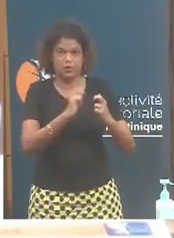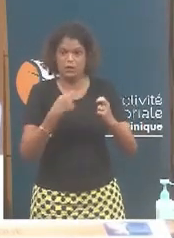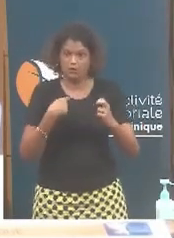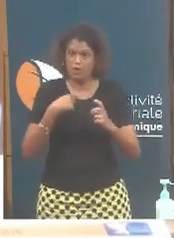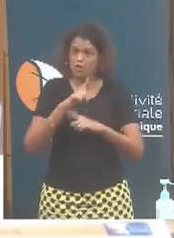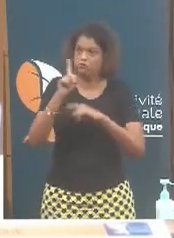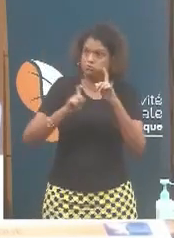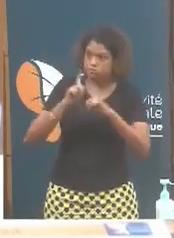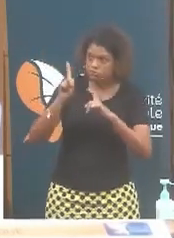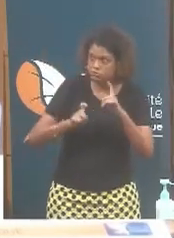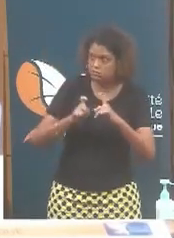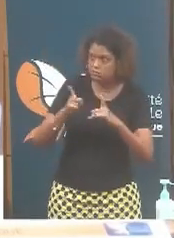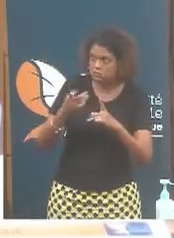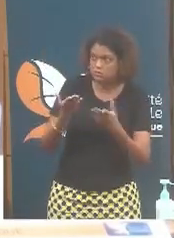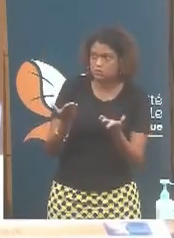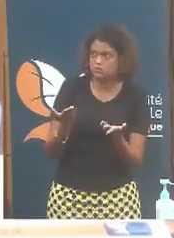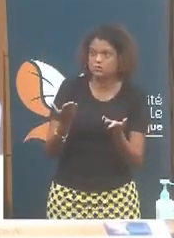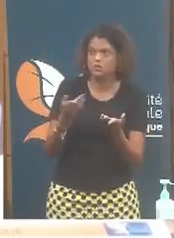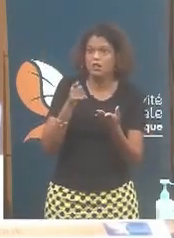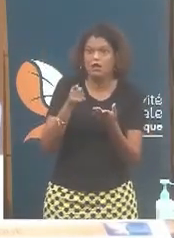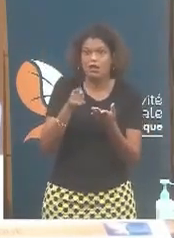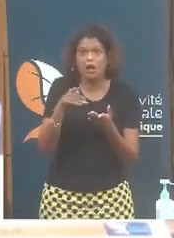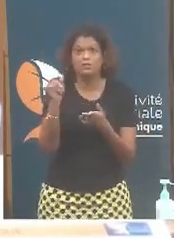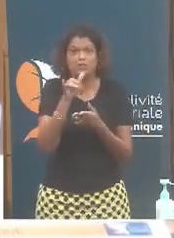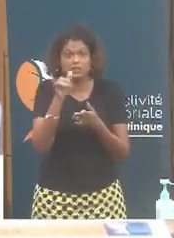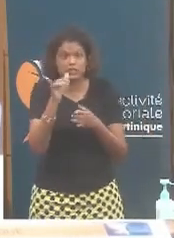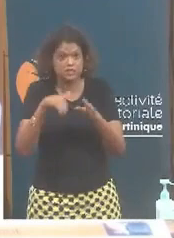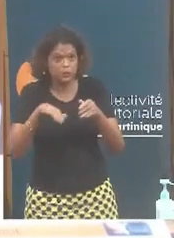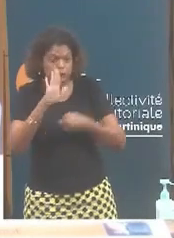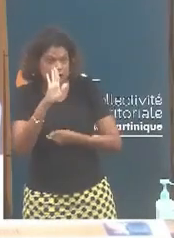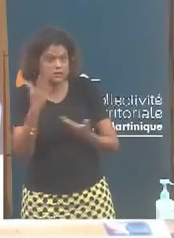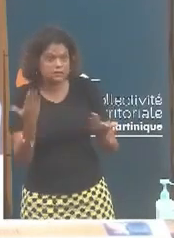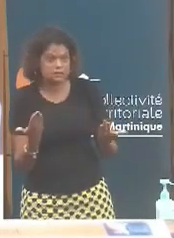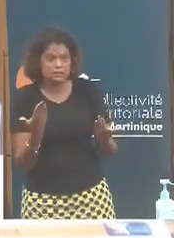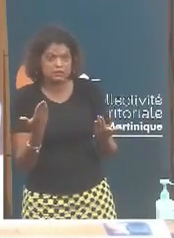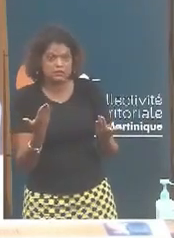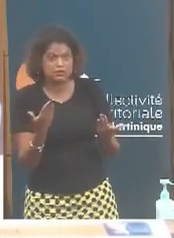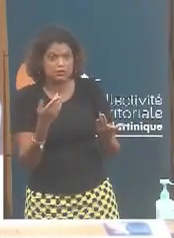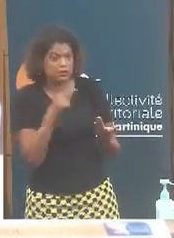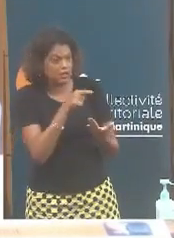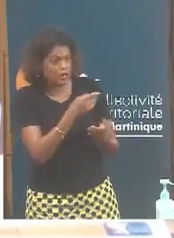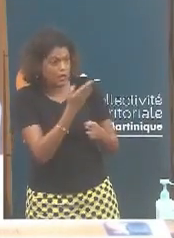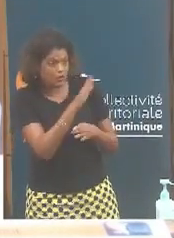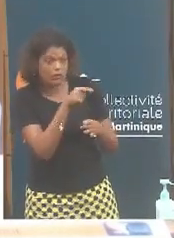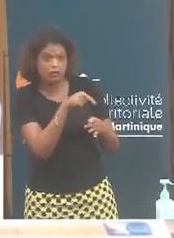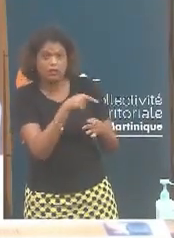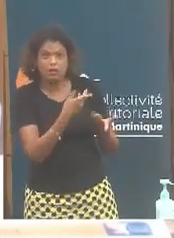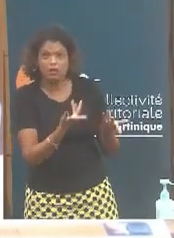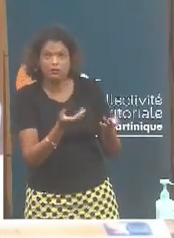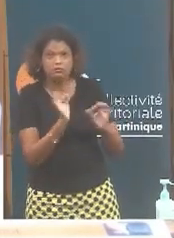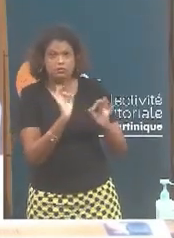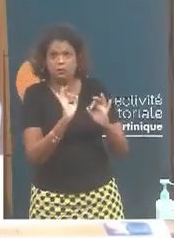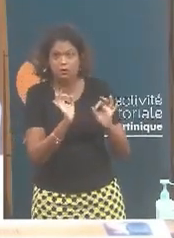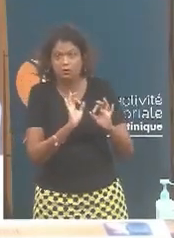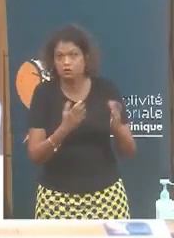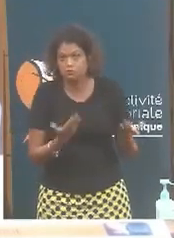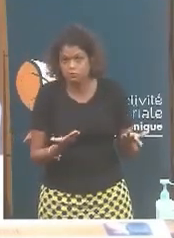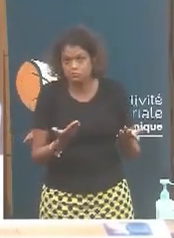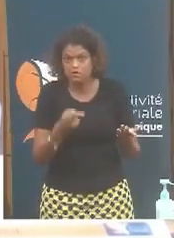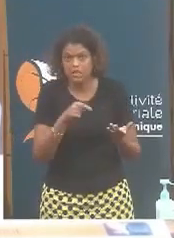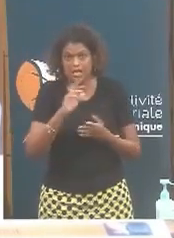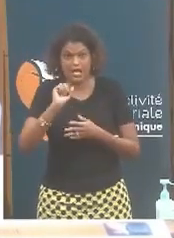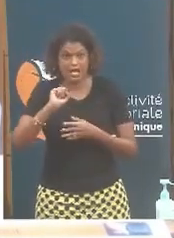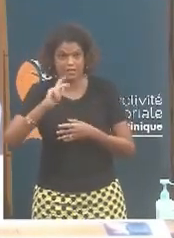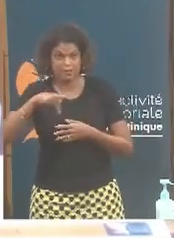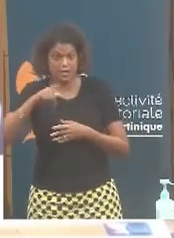question, autour de la table, où est le représentant de l'autre actionnaire? Je n'ai jamais vu de représentant de l'actionnaire. Or, une SPL ne peut